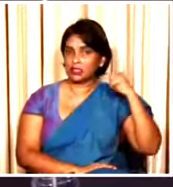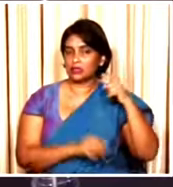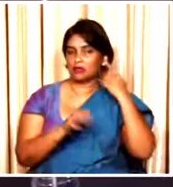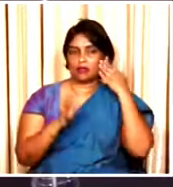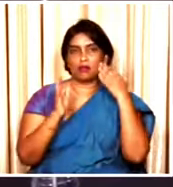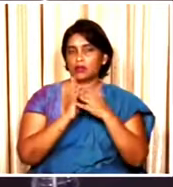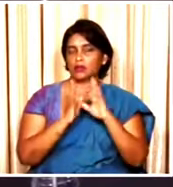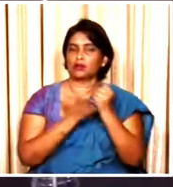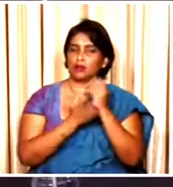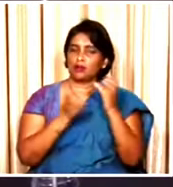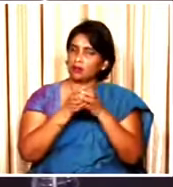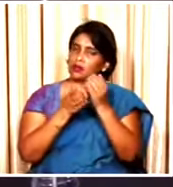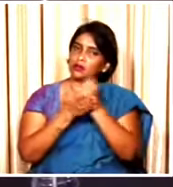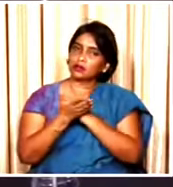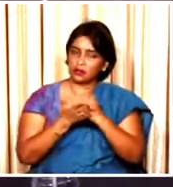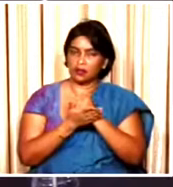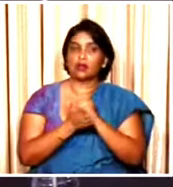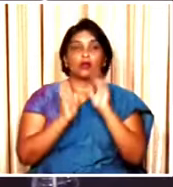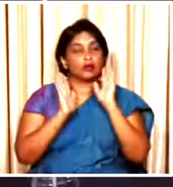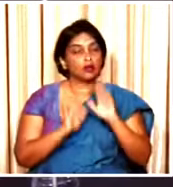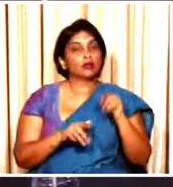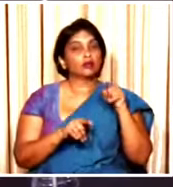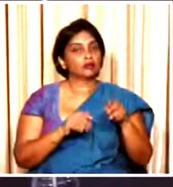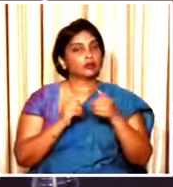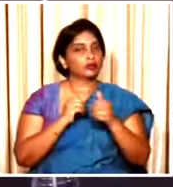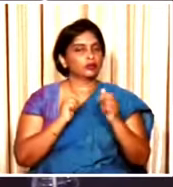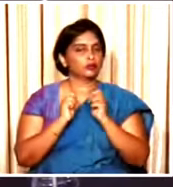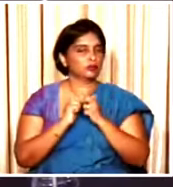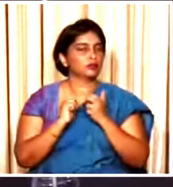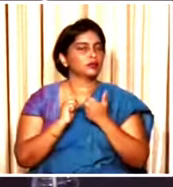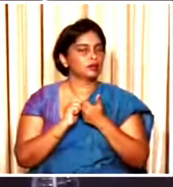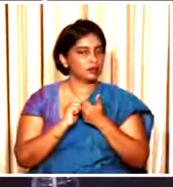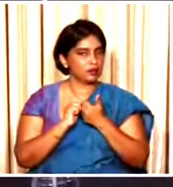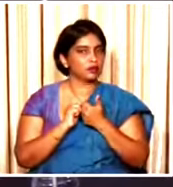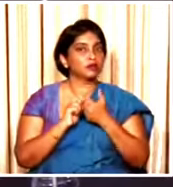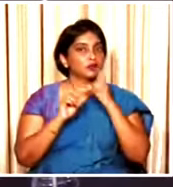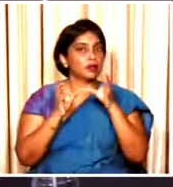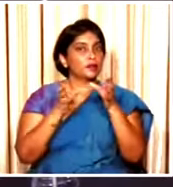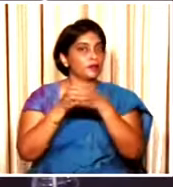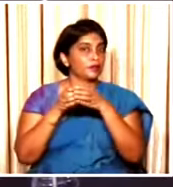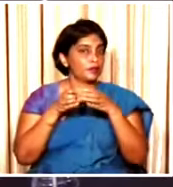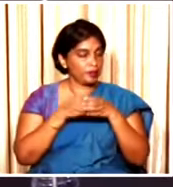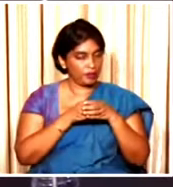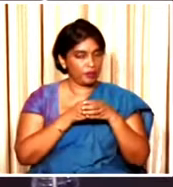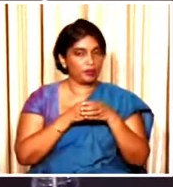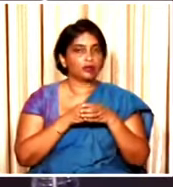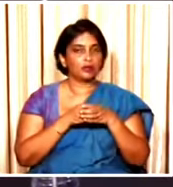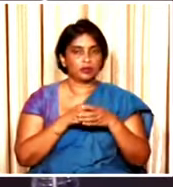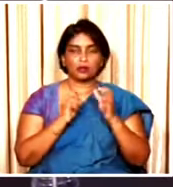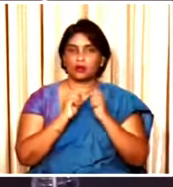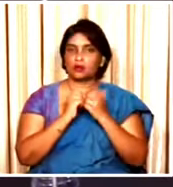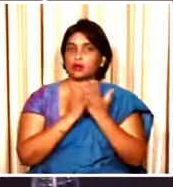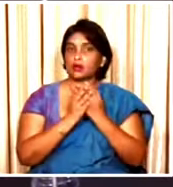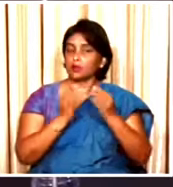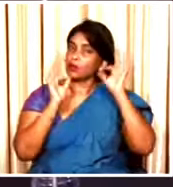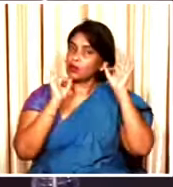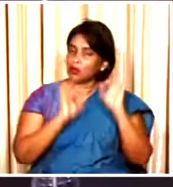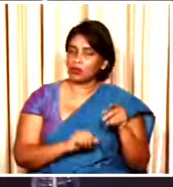නෙවෙයි සෑම පක්ෂවලම. නමුත් ඒ ඇතිවන අර්බුද ඒ පක්ෂවලට විසඳා ගන්නට